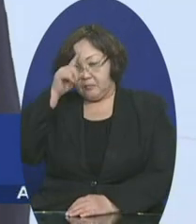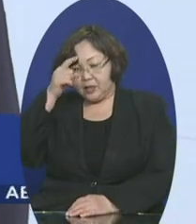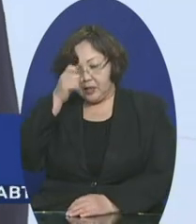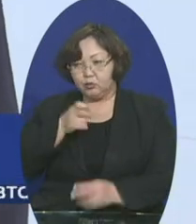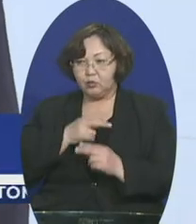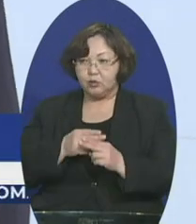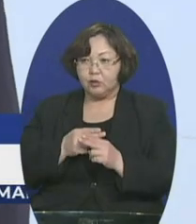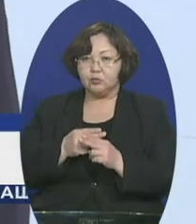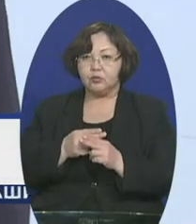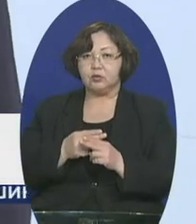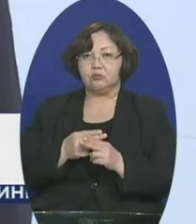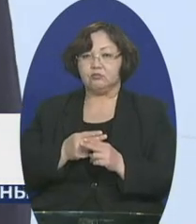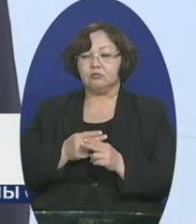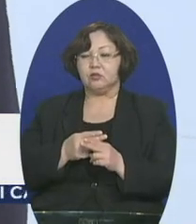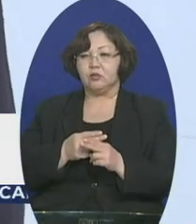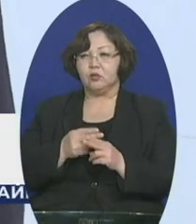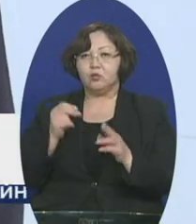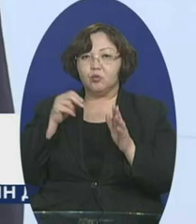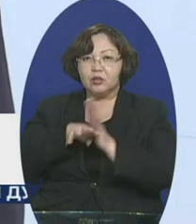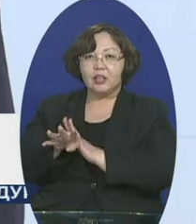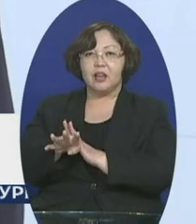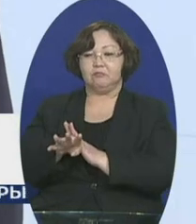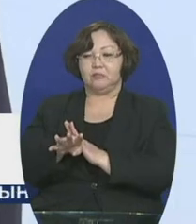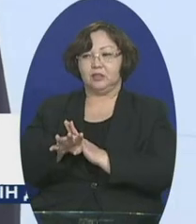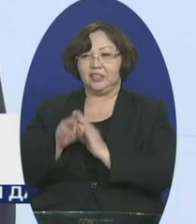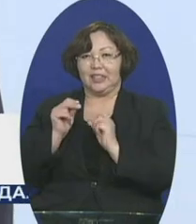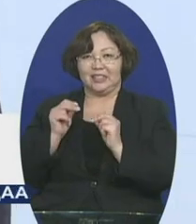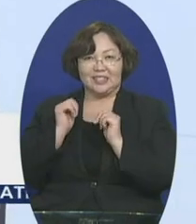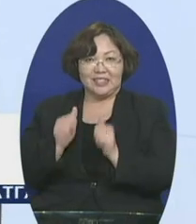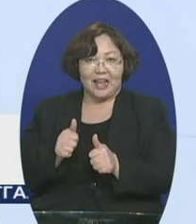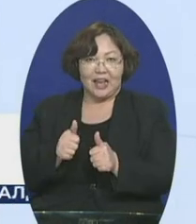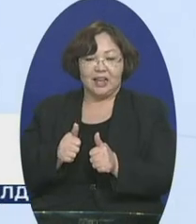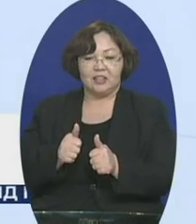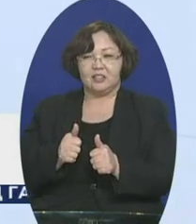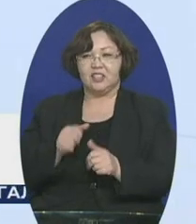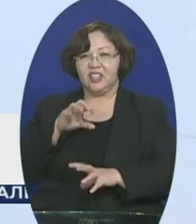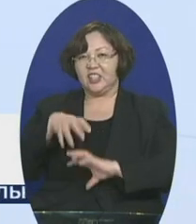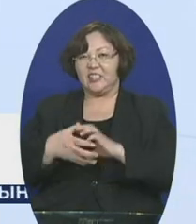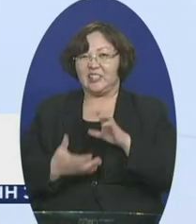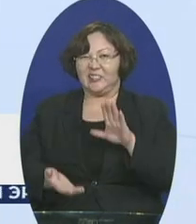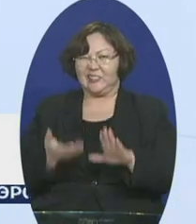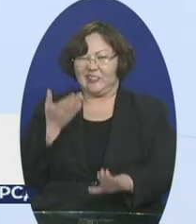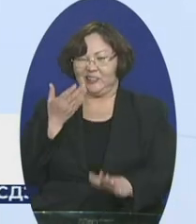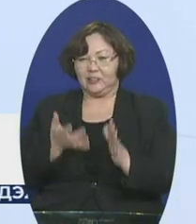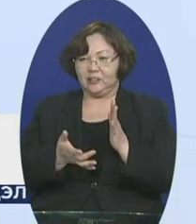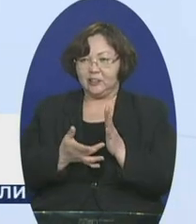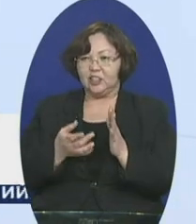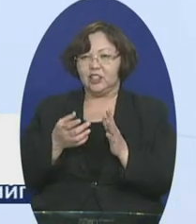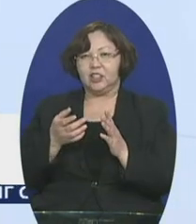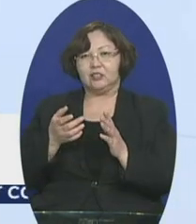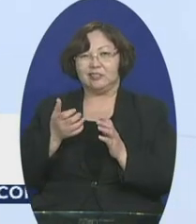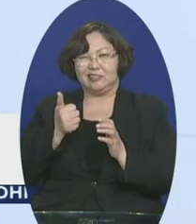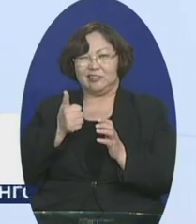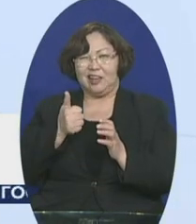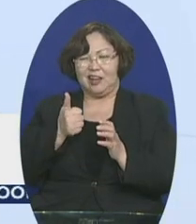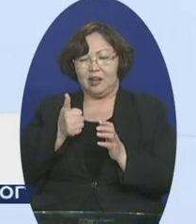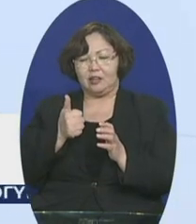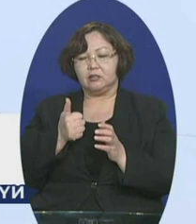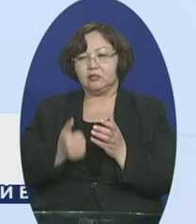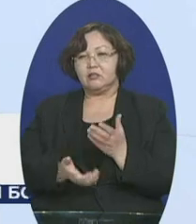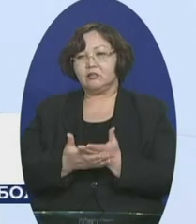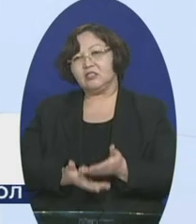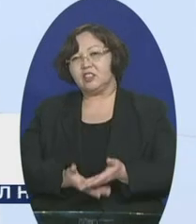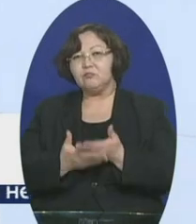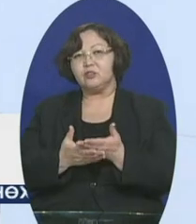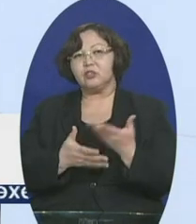тусламж үйлчилгээг хүртээмжтэй чанартай дэлхийн шилдэг технологиудыг одоо ард иргэдэд санхүүгийн дарамтгүй өгье гэдэг дээр хамтарч